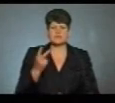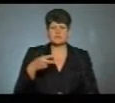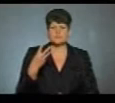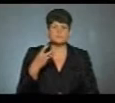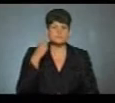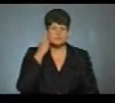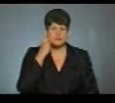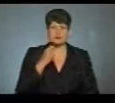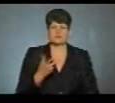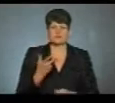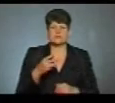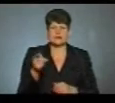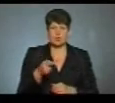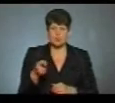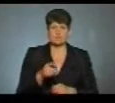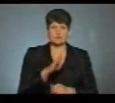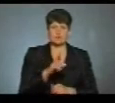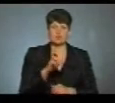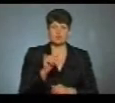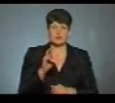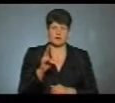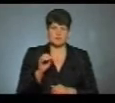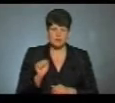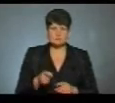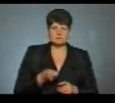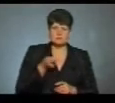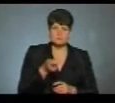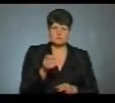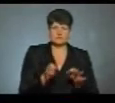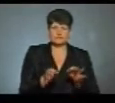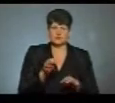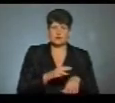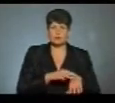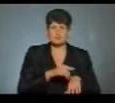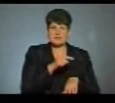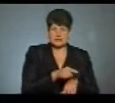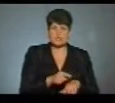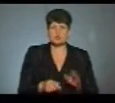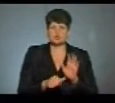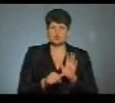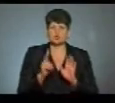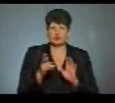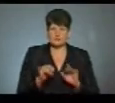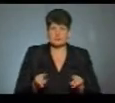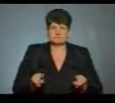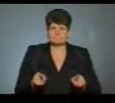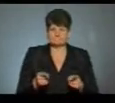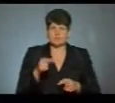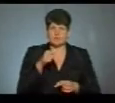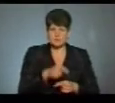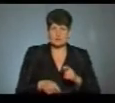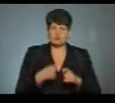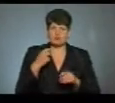Річний тернополянин Володимир Букатка подав до суду на поліцейських, які 6 квітня затримали його за порушення правил